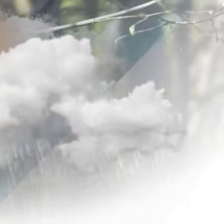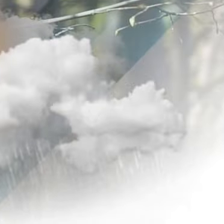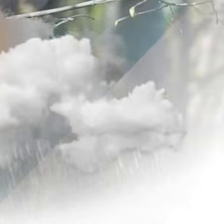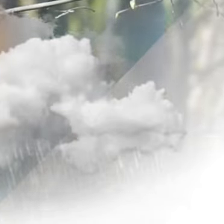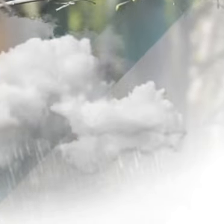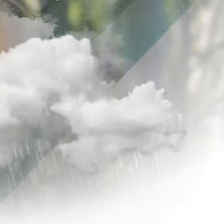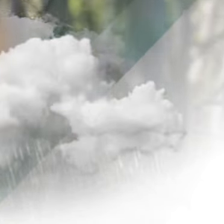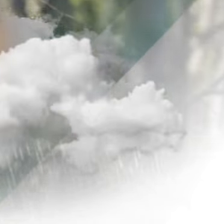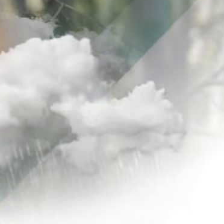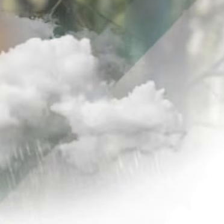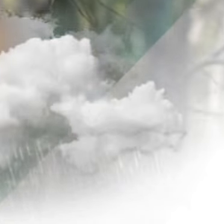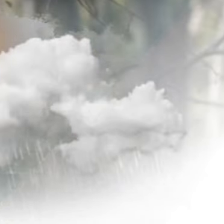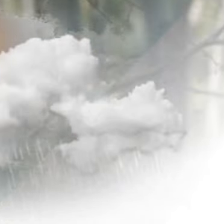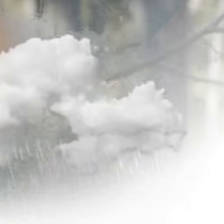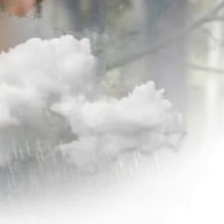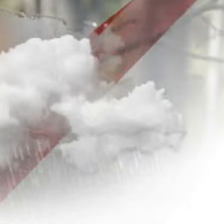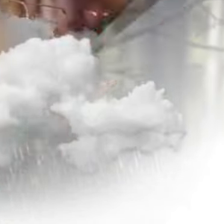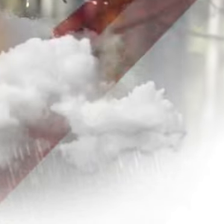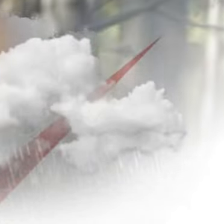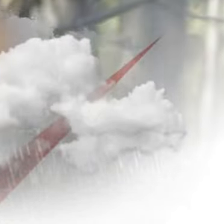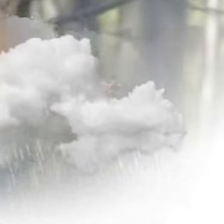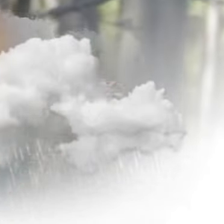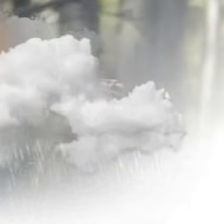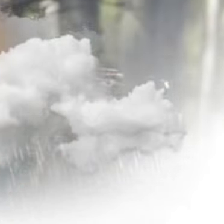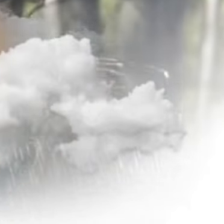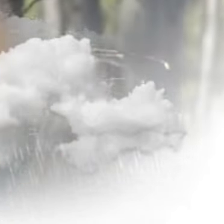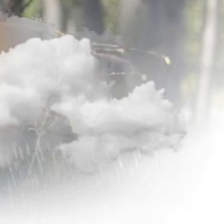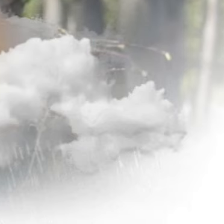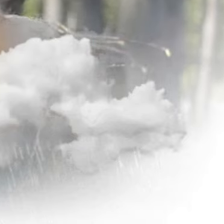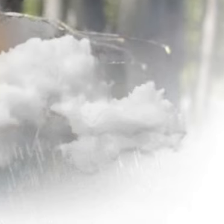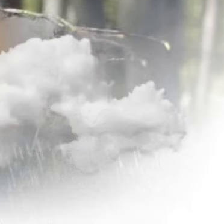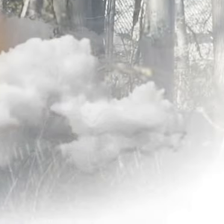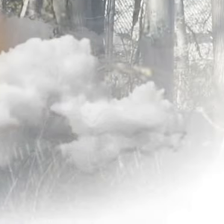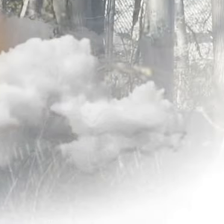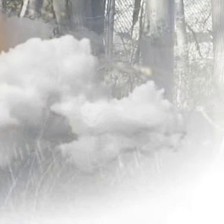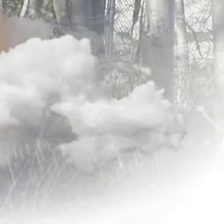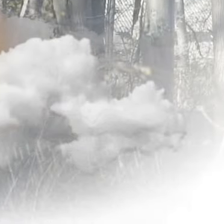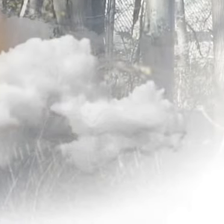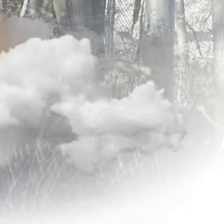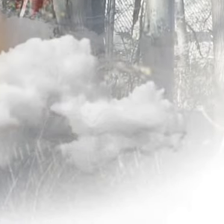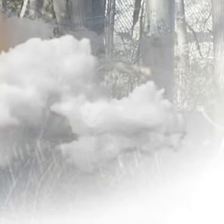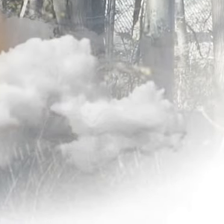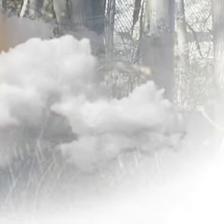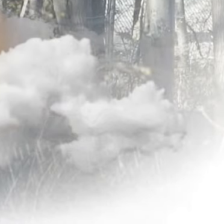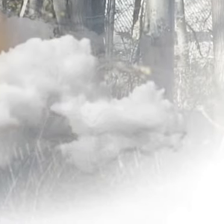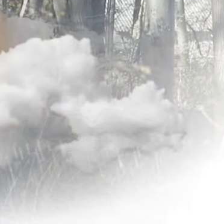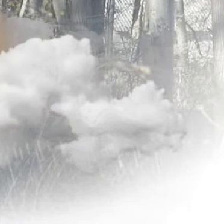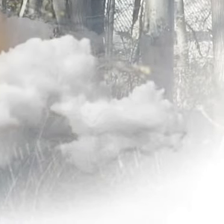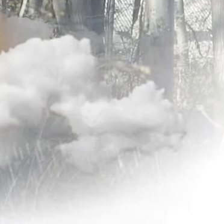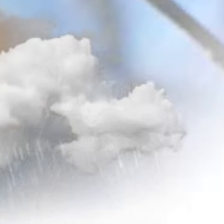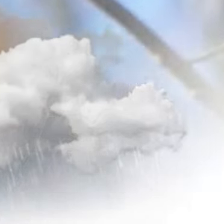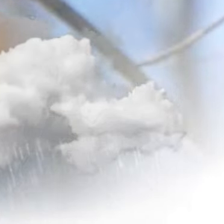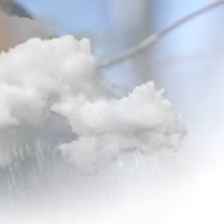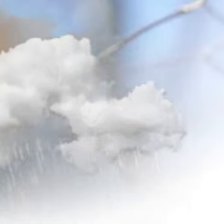дождж, вецер заходні 5-9 метраў за секунду. У Слоніме сіноптыкі абяцаюць